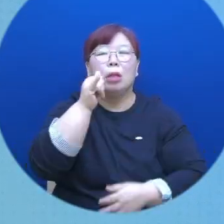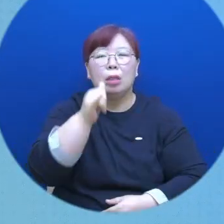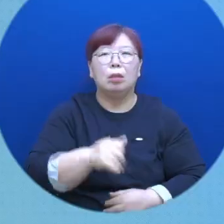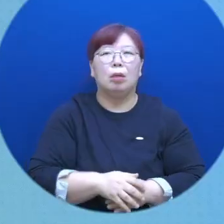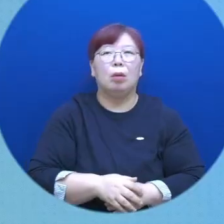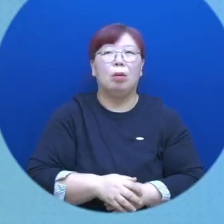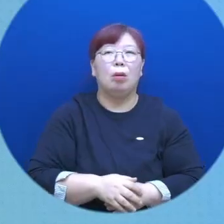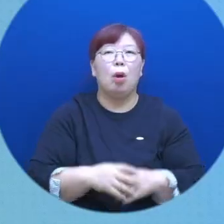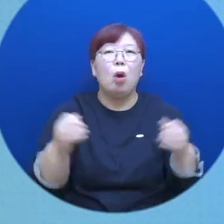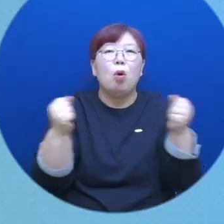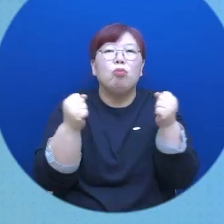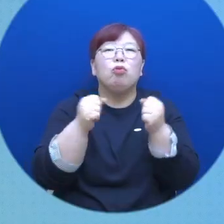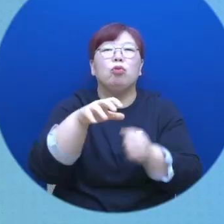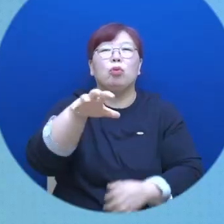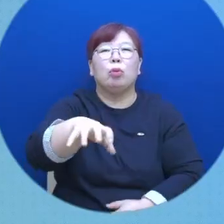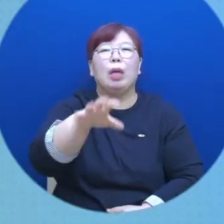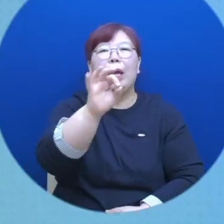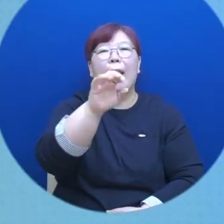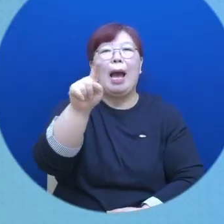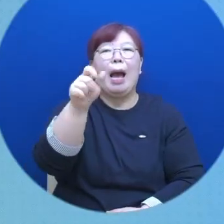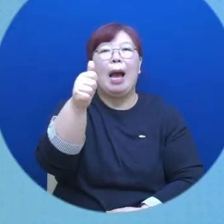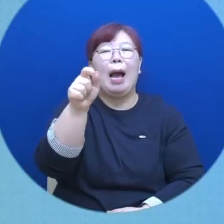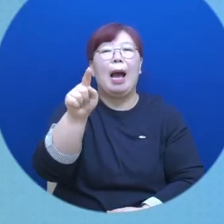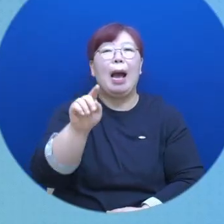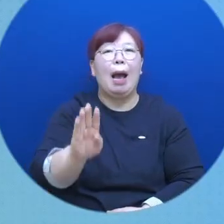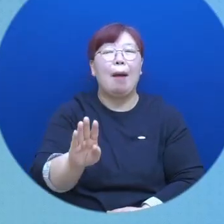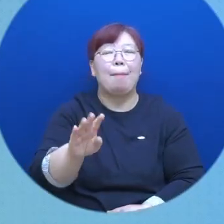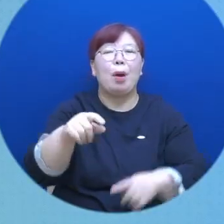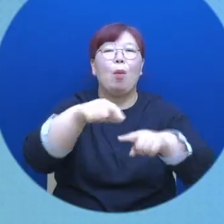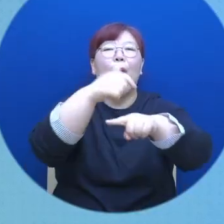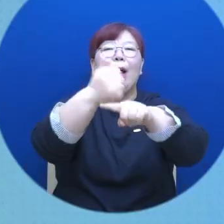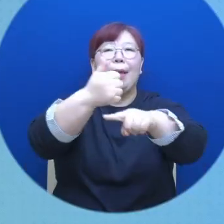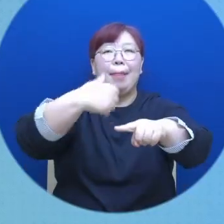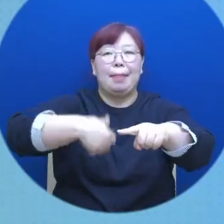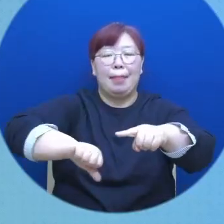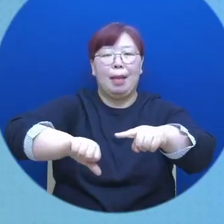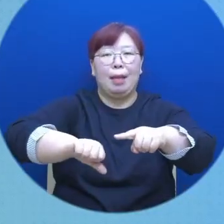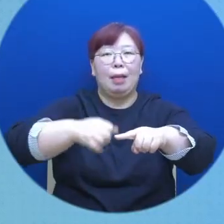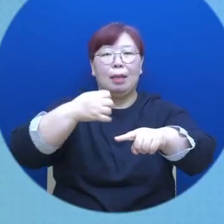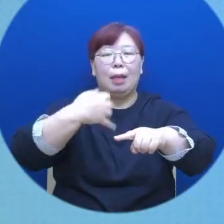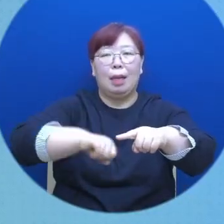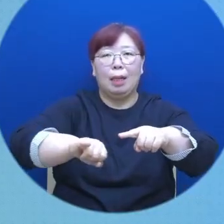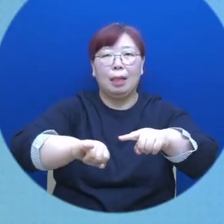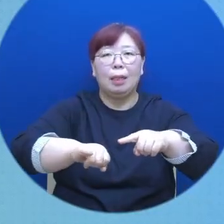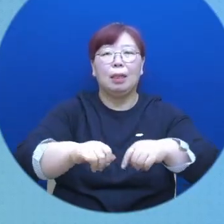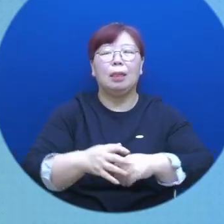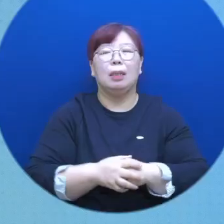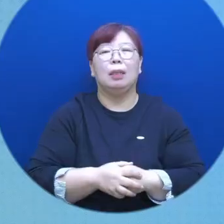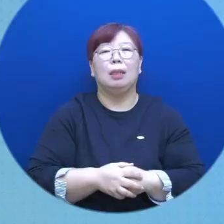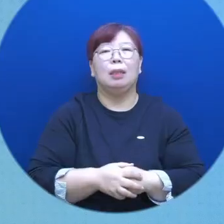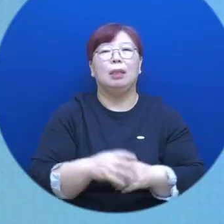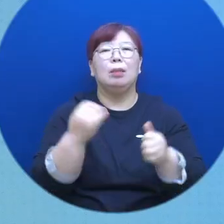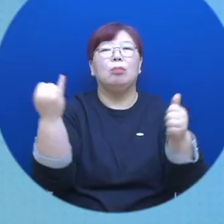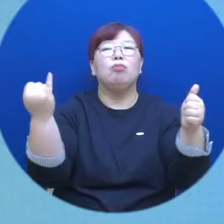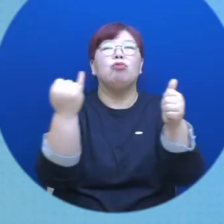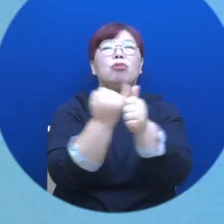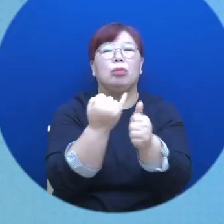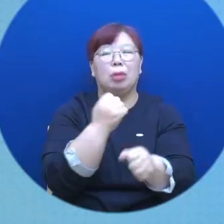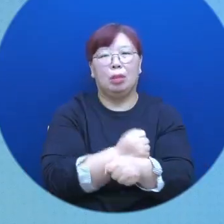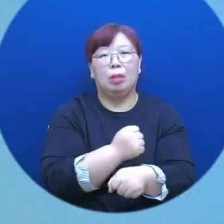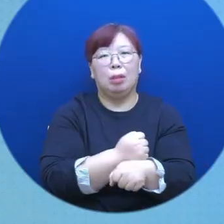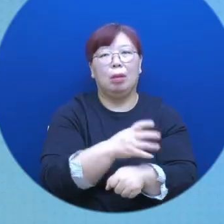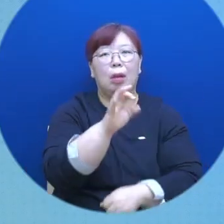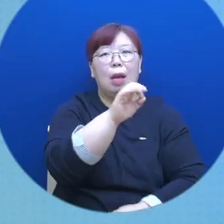북쪽의 아합 왕의 딸 이세벨의 딸이 그의 아내로 맞이합니다.